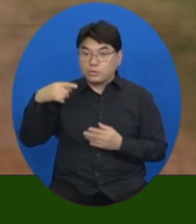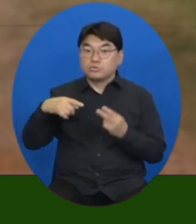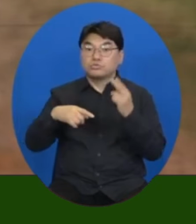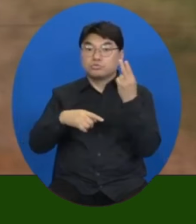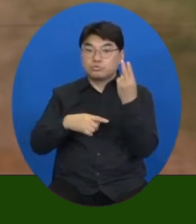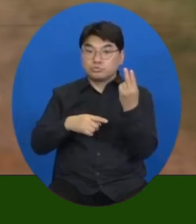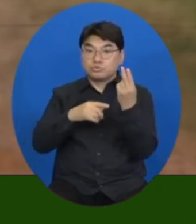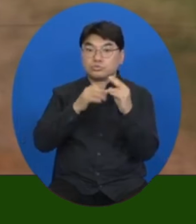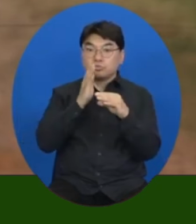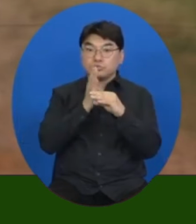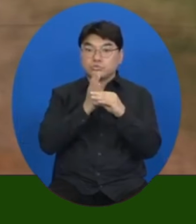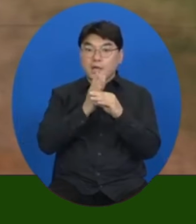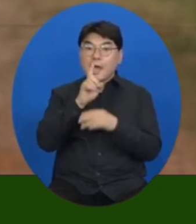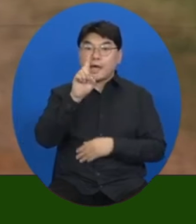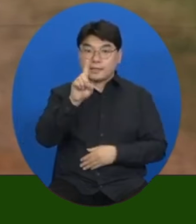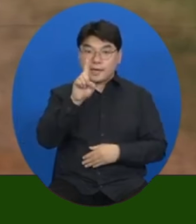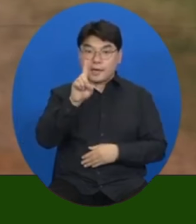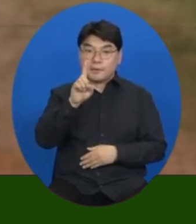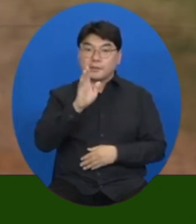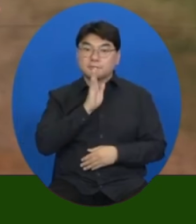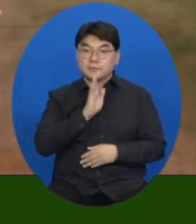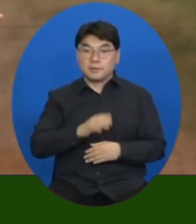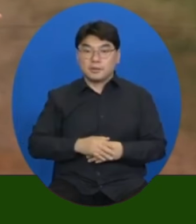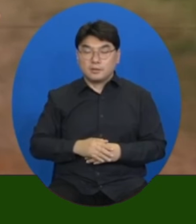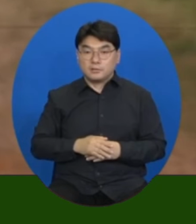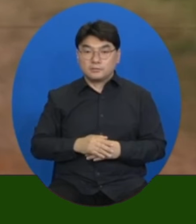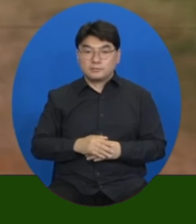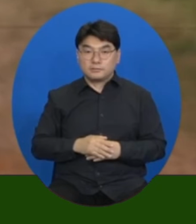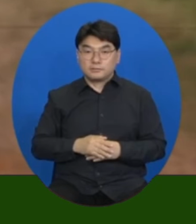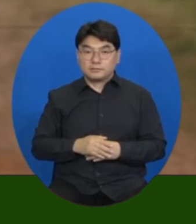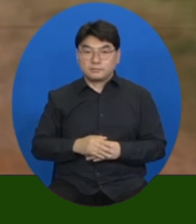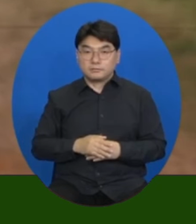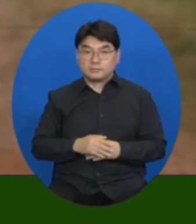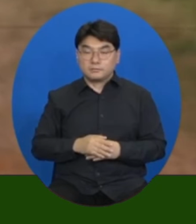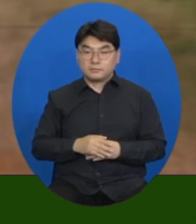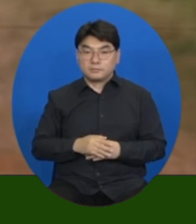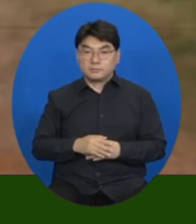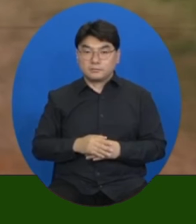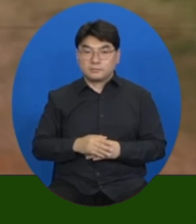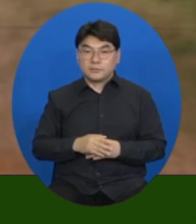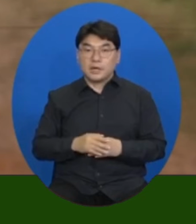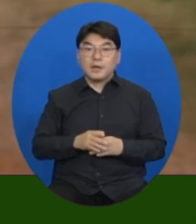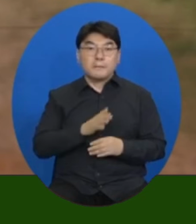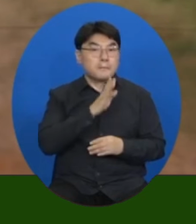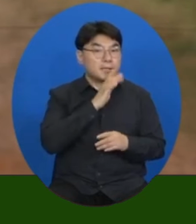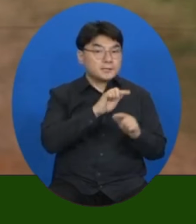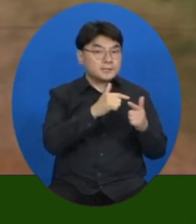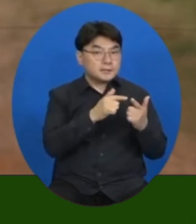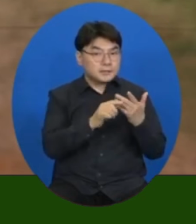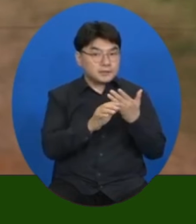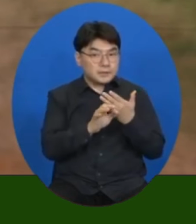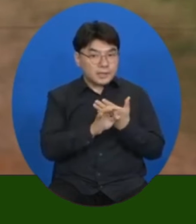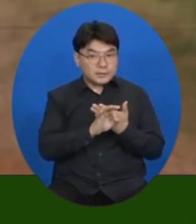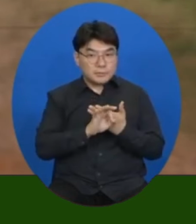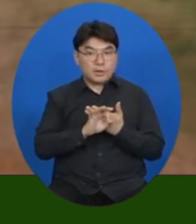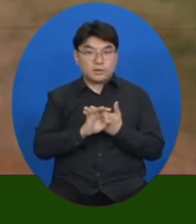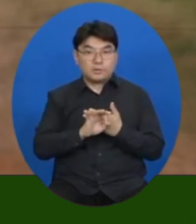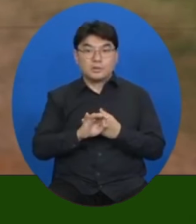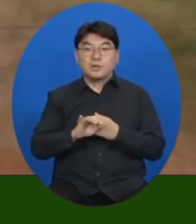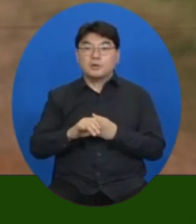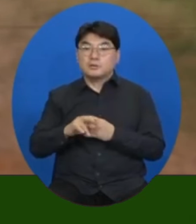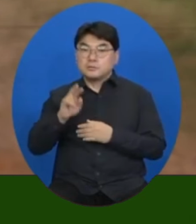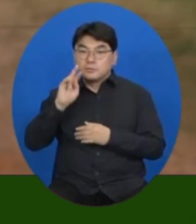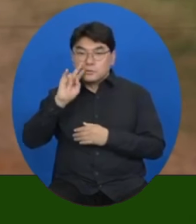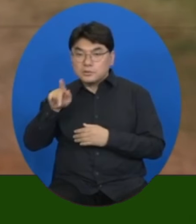하나입니다이 중간 성인이라는 거는 있을 수가 없어요 정말 그분의 말씀이 맞든지 아니면 이상한 주장을